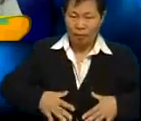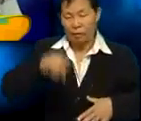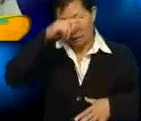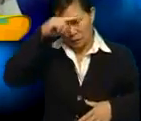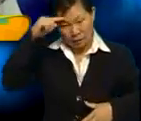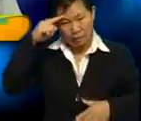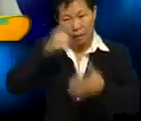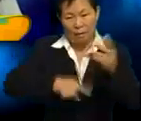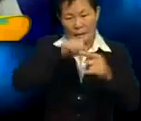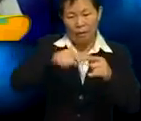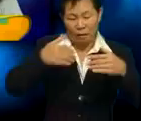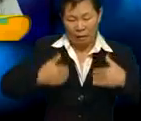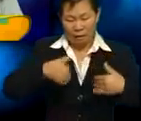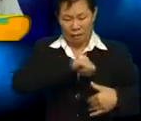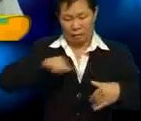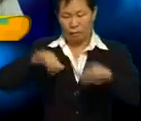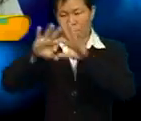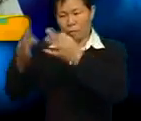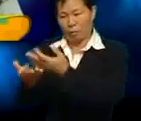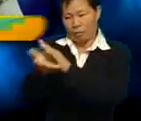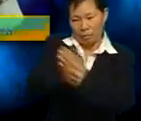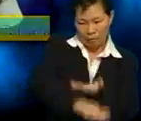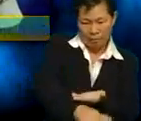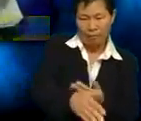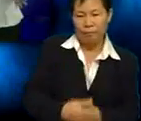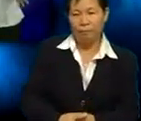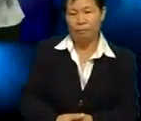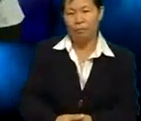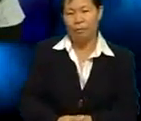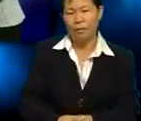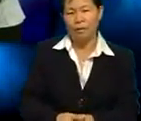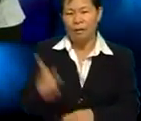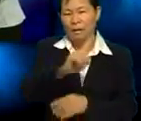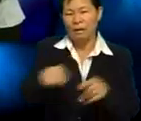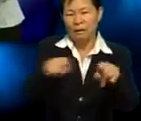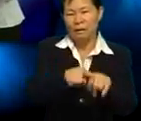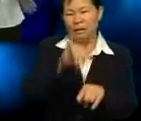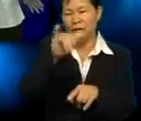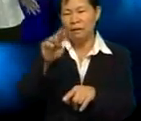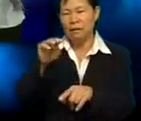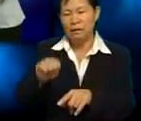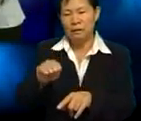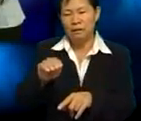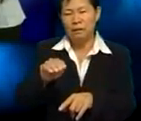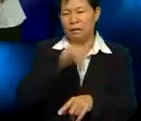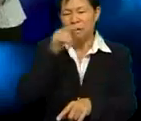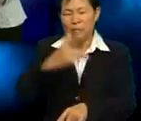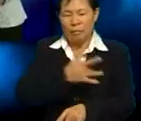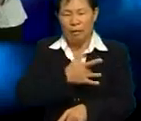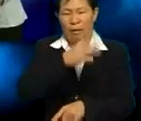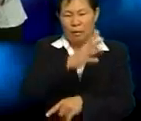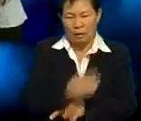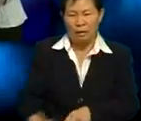hitam apabila ada ahli keluarga mereka yang meninggal dunia. Jangan jadi seperti James yang langsung tidak pekak,